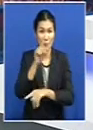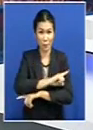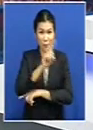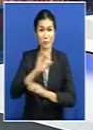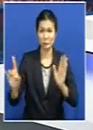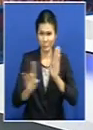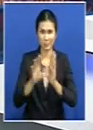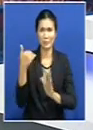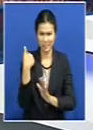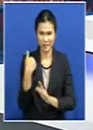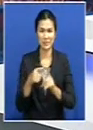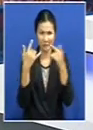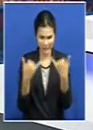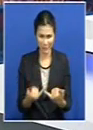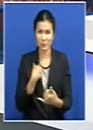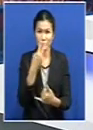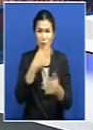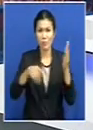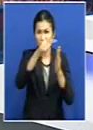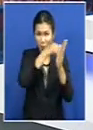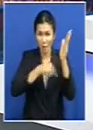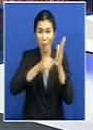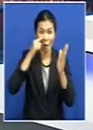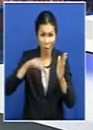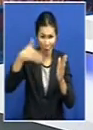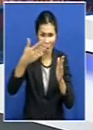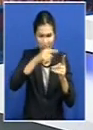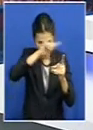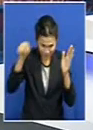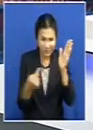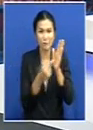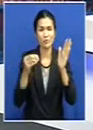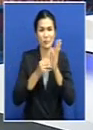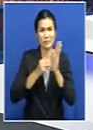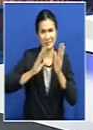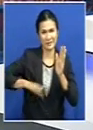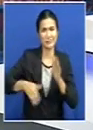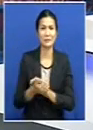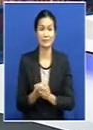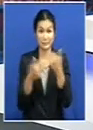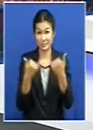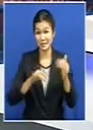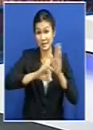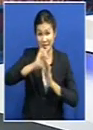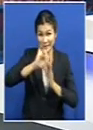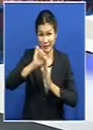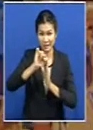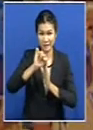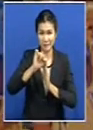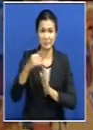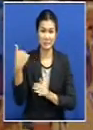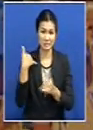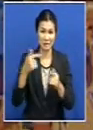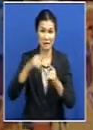มาฝากกันช่วงนี้นะคะแต่เราไปต่างจังหวัดกันก่อนยคุณรินาแล้วเดี๋ยวค่อยวกกลับมาที่กรุงเทพฯนะคะอย่างที่เชียงใหม่เขบอก